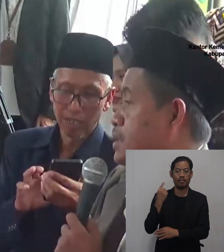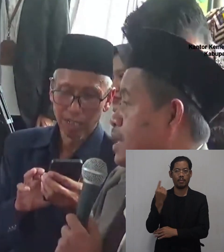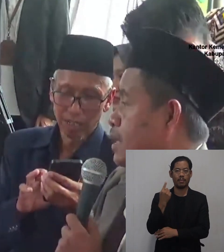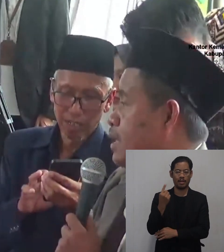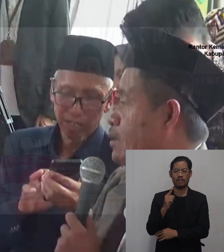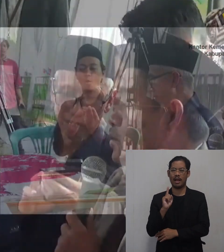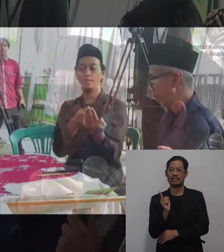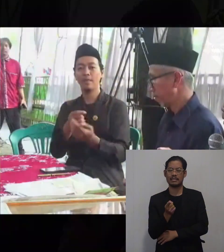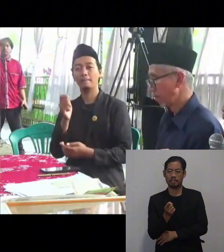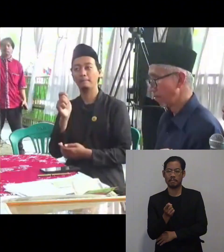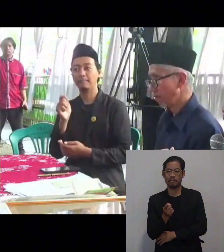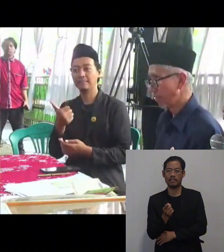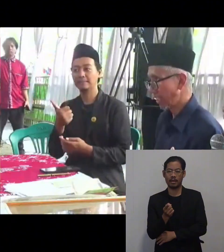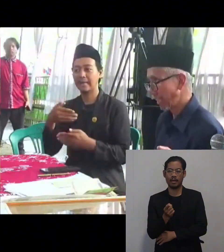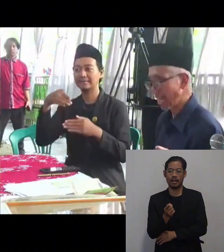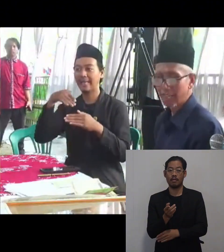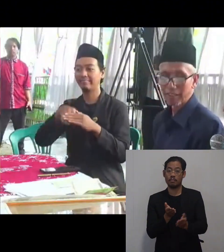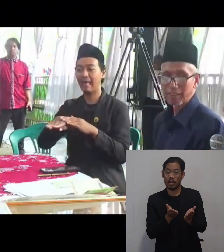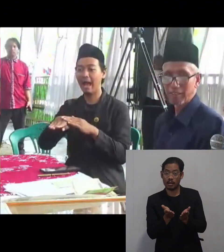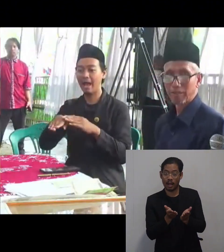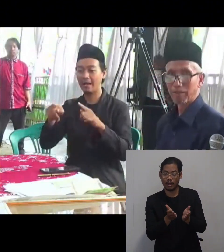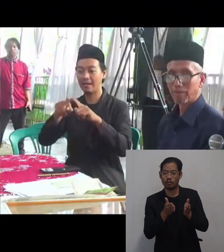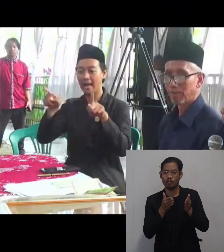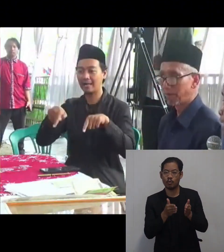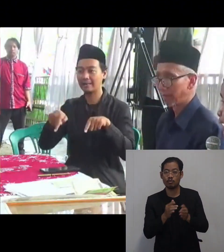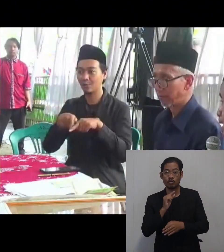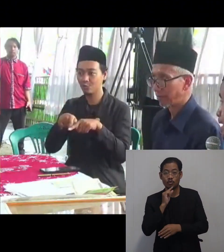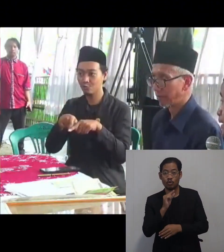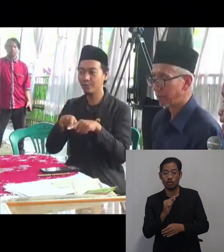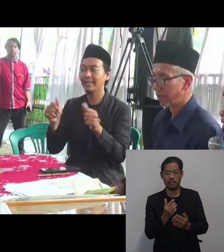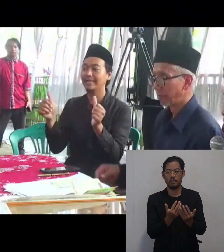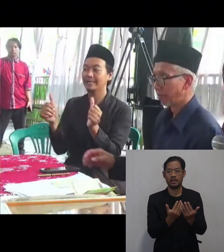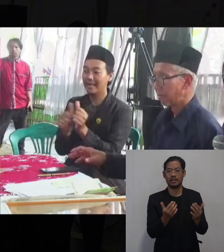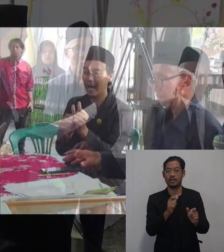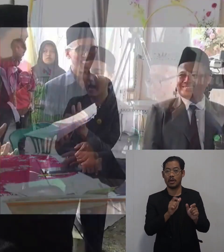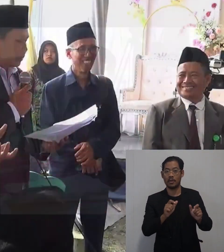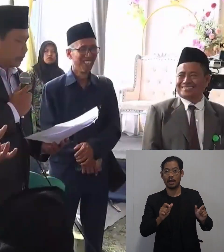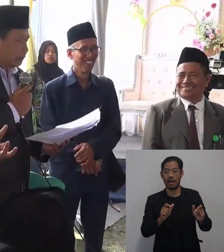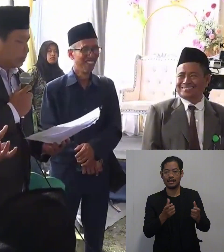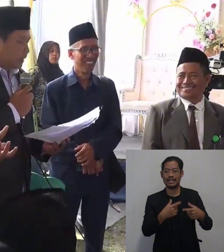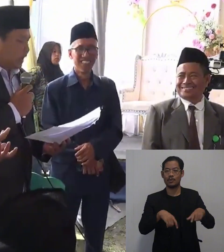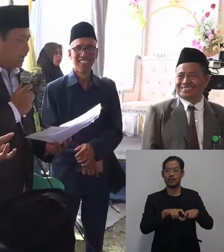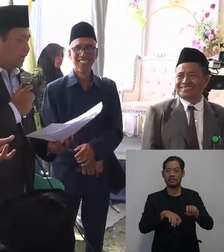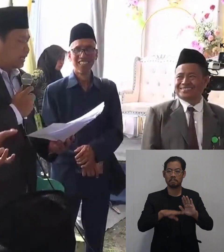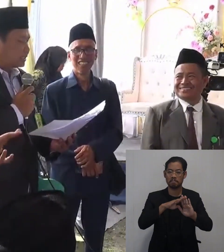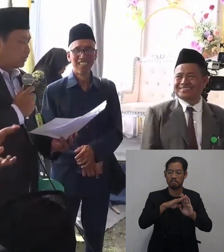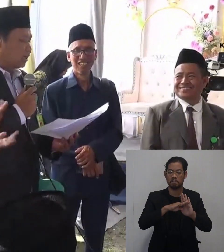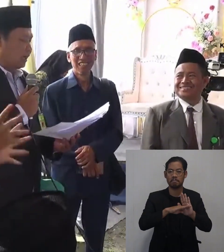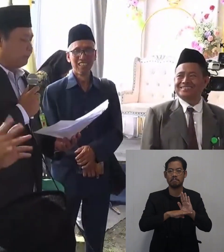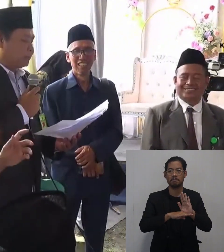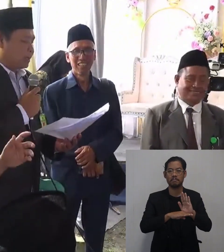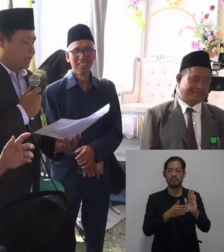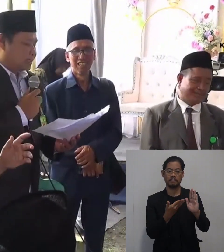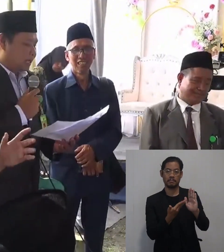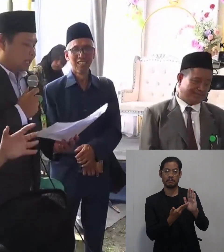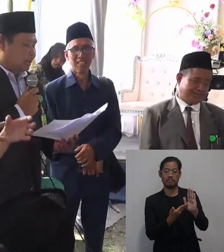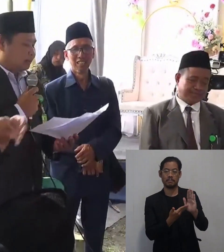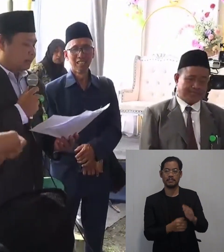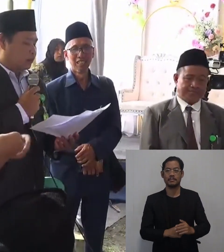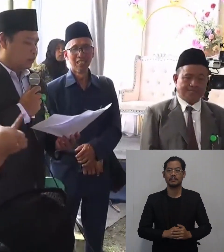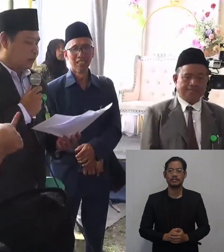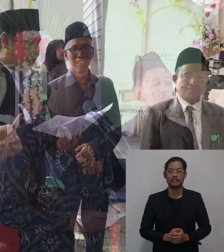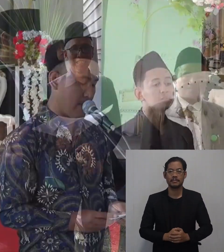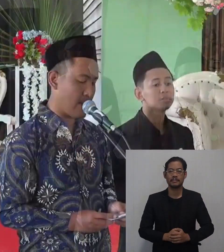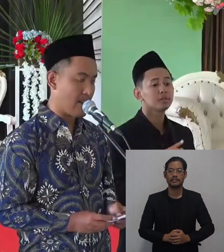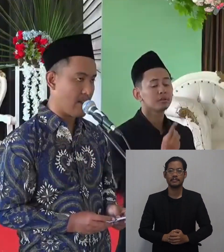berkewajiban memberikan pelayanan dengan pelakuan khusus kepada anggota masyarakat tertentu sesuai dengan peraturan perundang